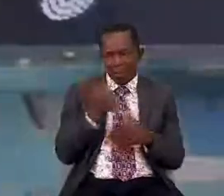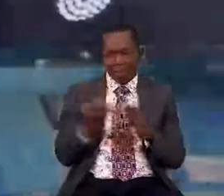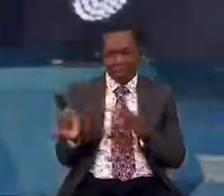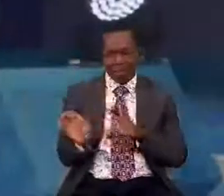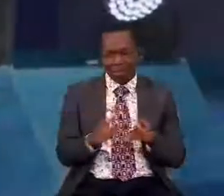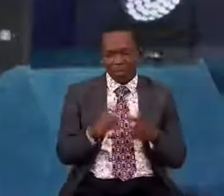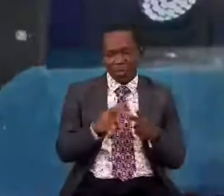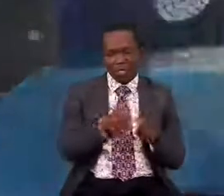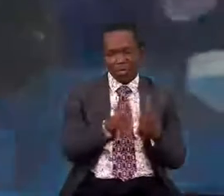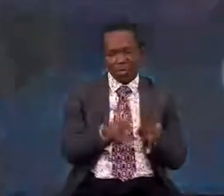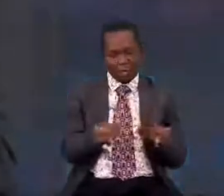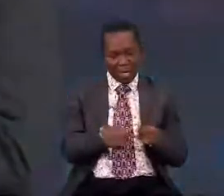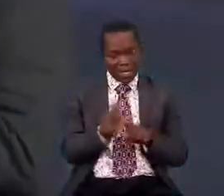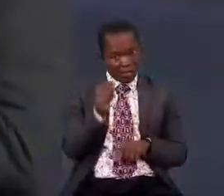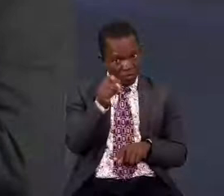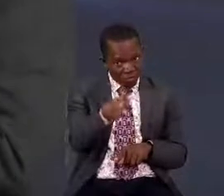tu prends de l'âge,